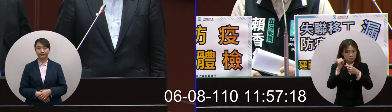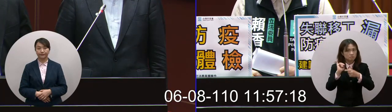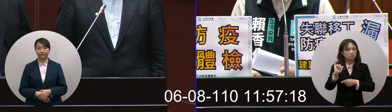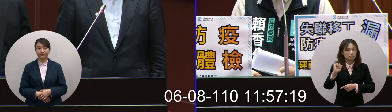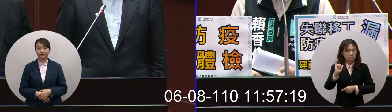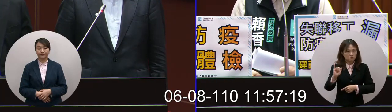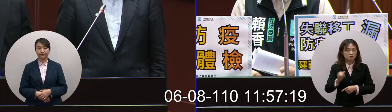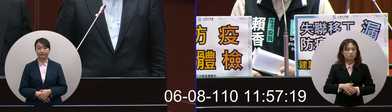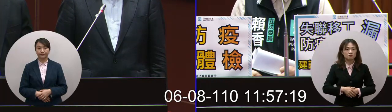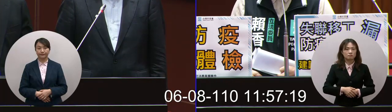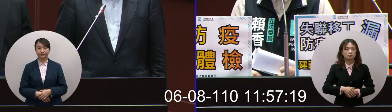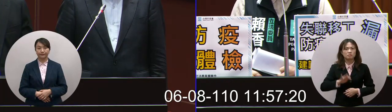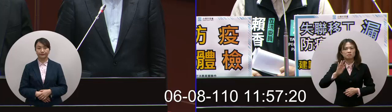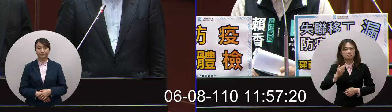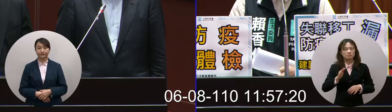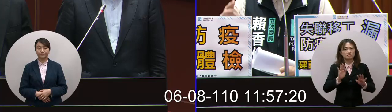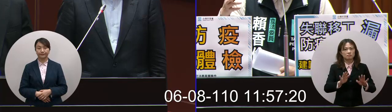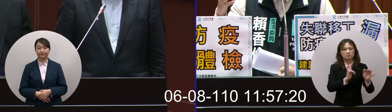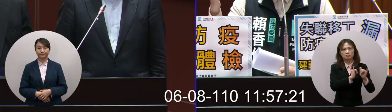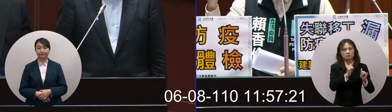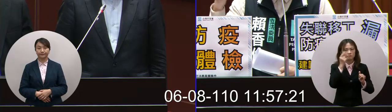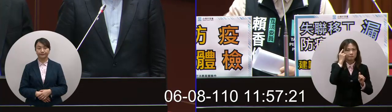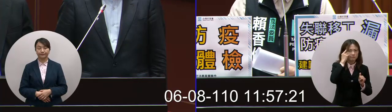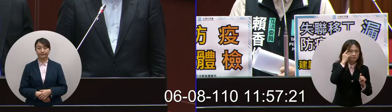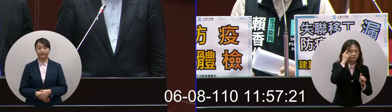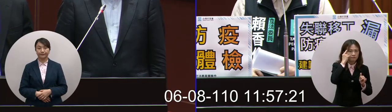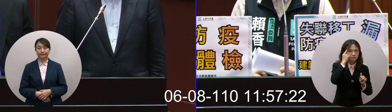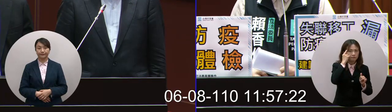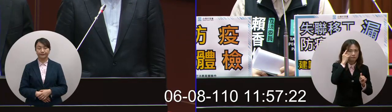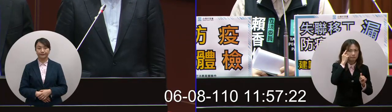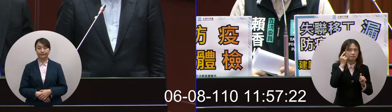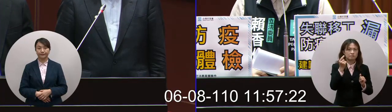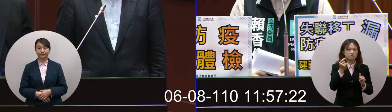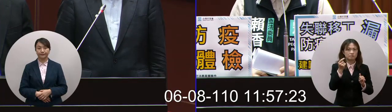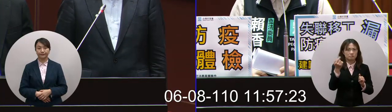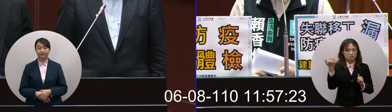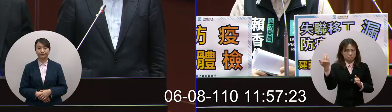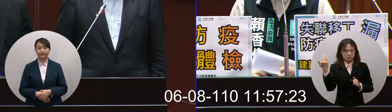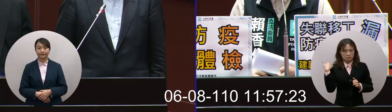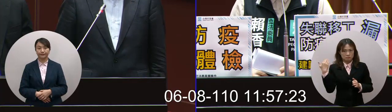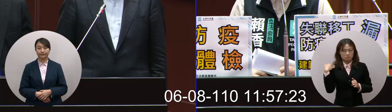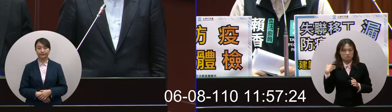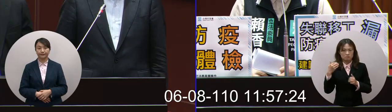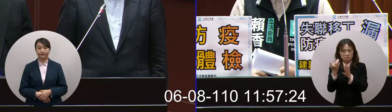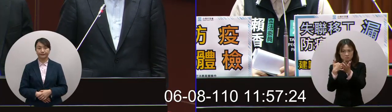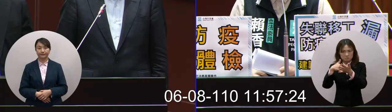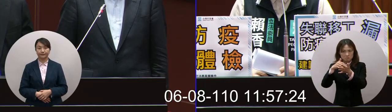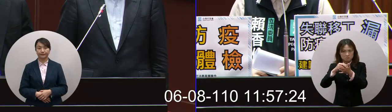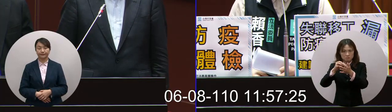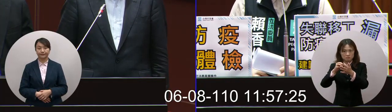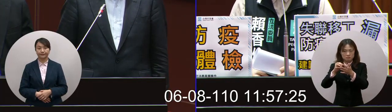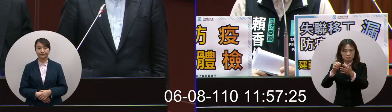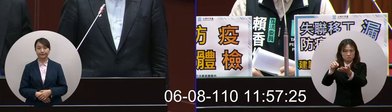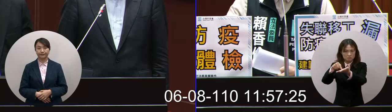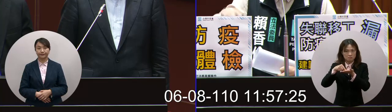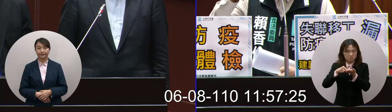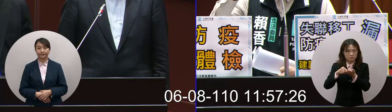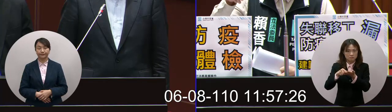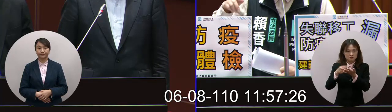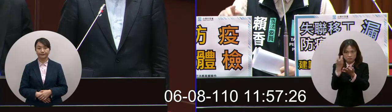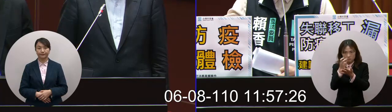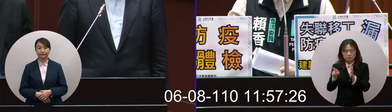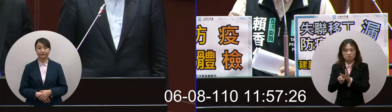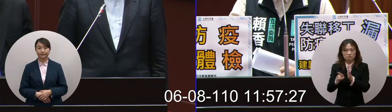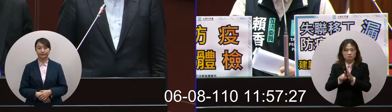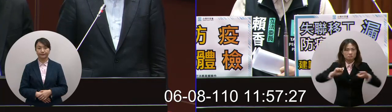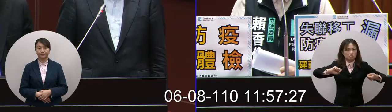但是我认为国人现在的想法跟这个当时这个送进来预算的时候心情是不同，是整个工商